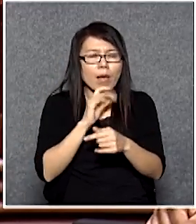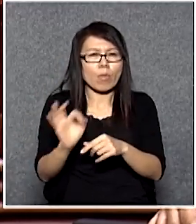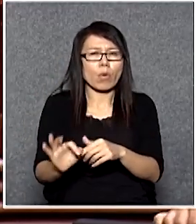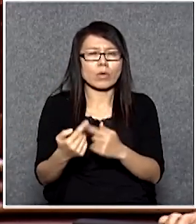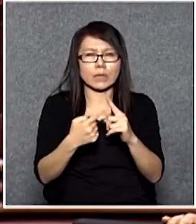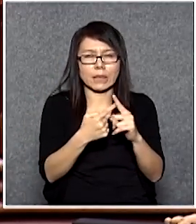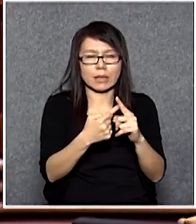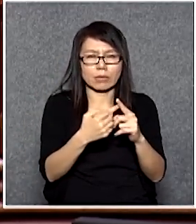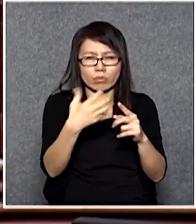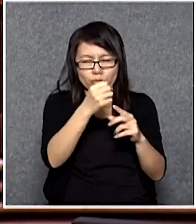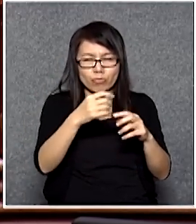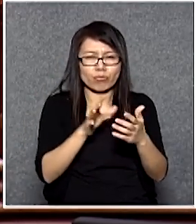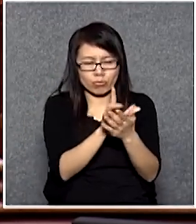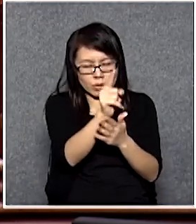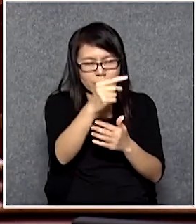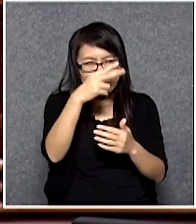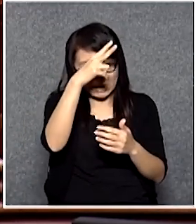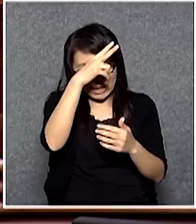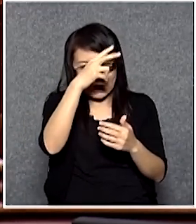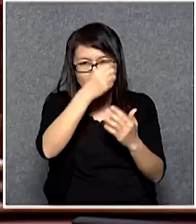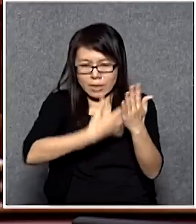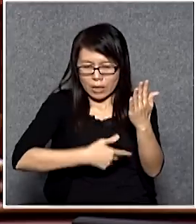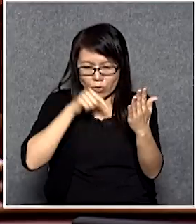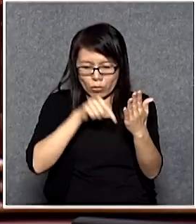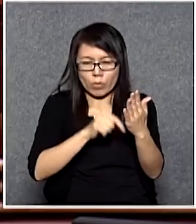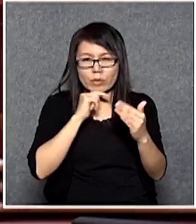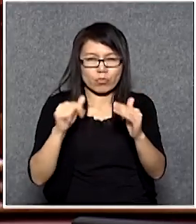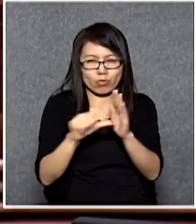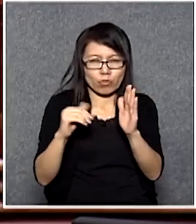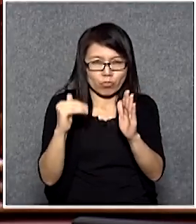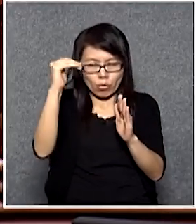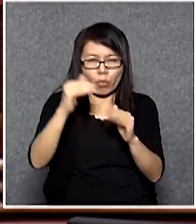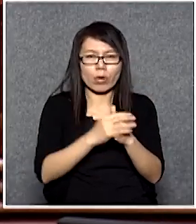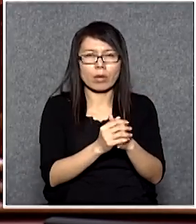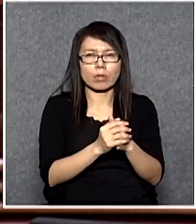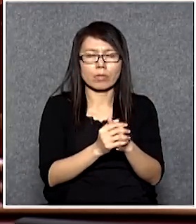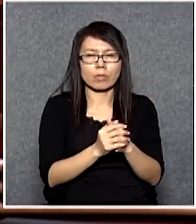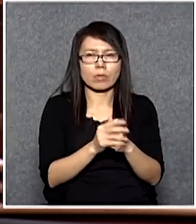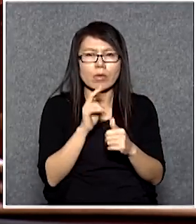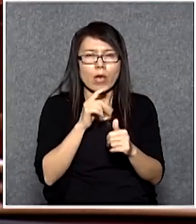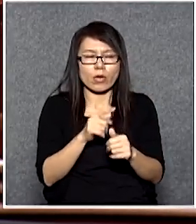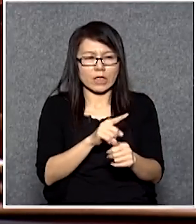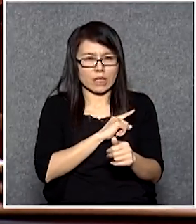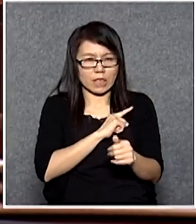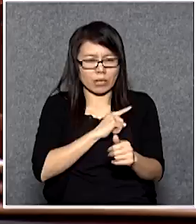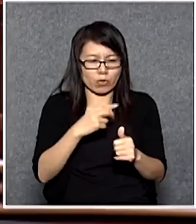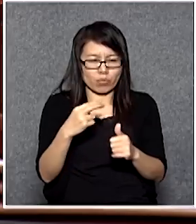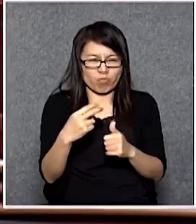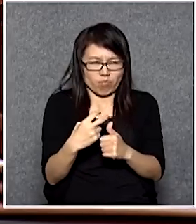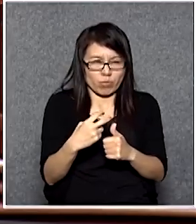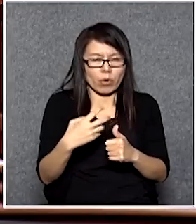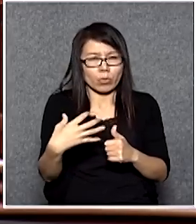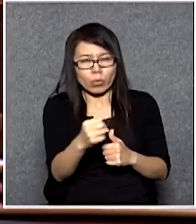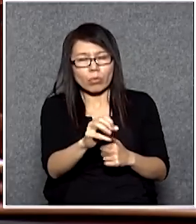民民主专政制度之中最高的架构，是不去约束自己的权力，一